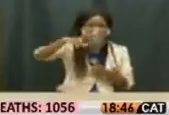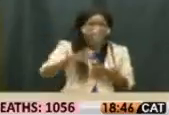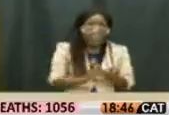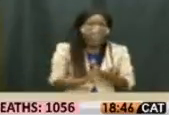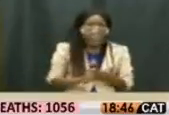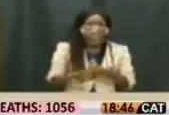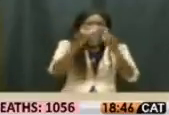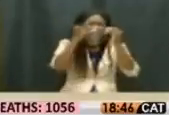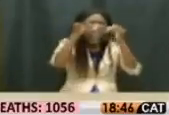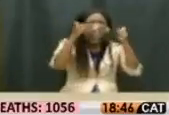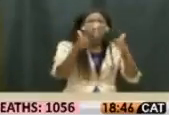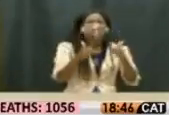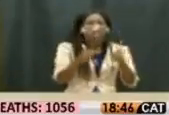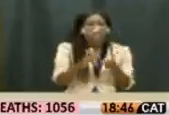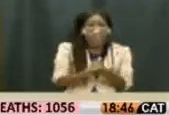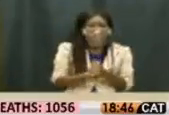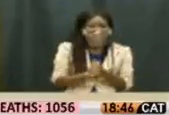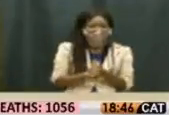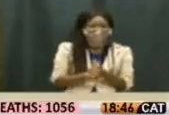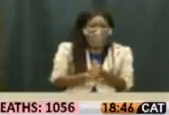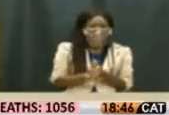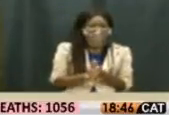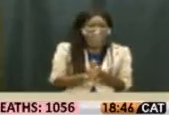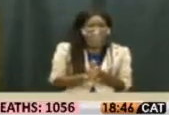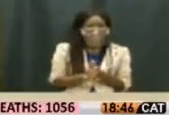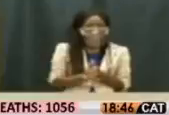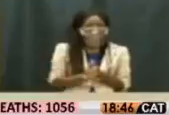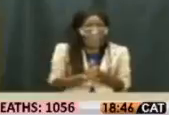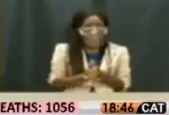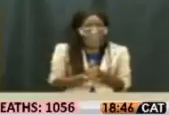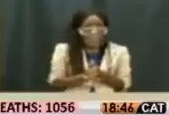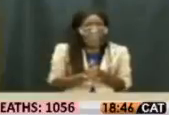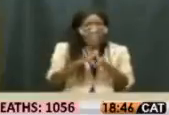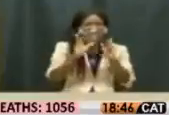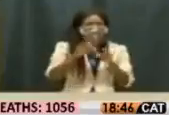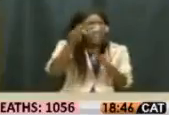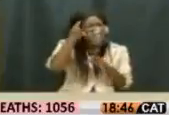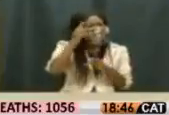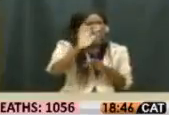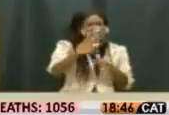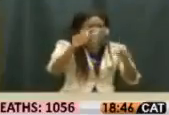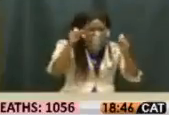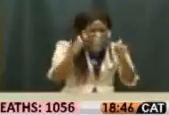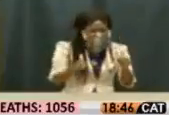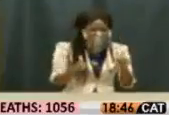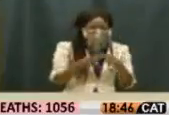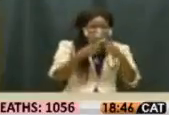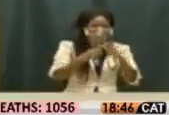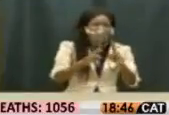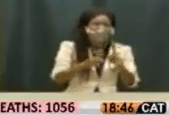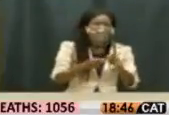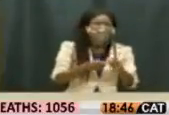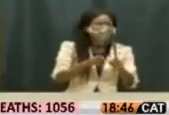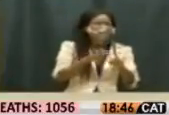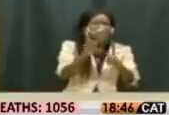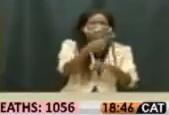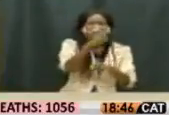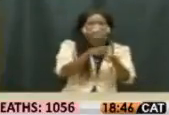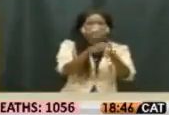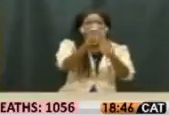ku sukulu amaphunziro awo ndithu koma akupanga zinthu zakuti sizoyenera udindo